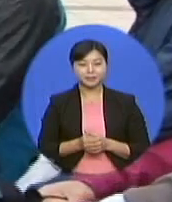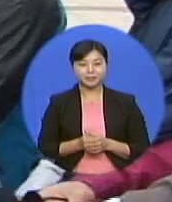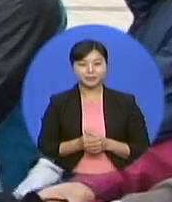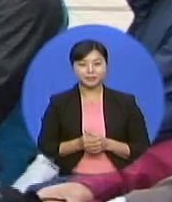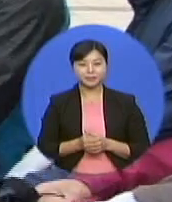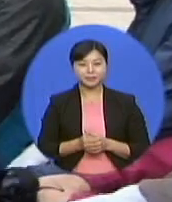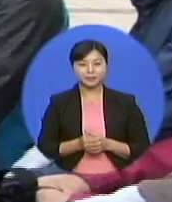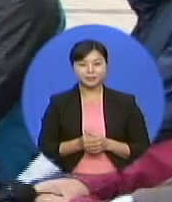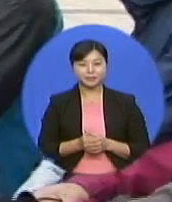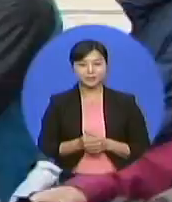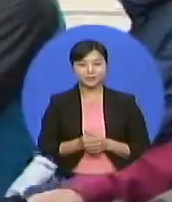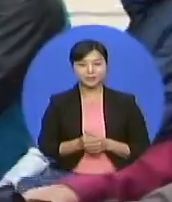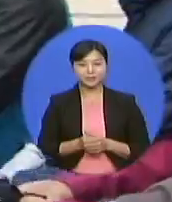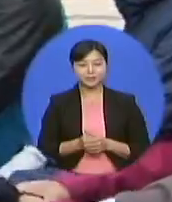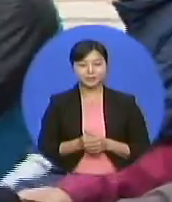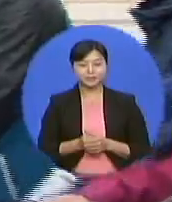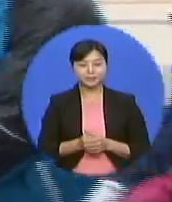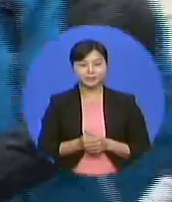종을 어떻게.